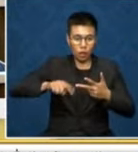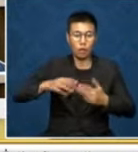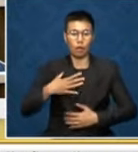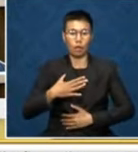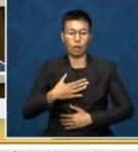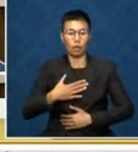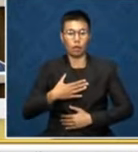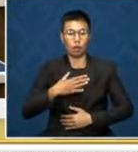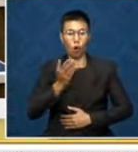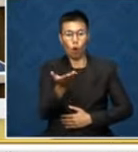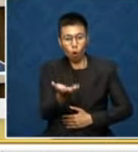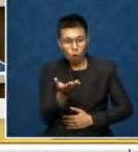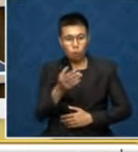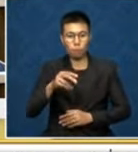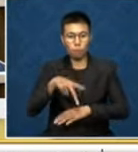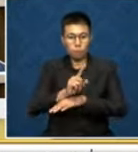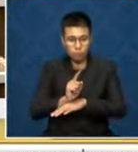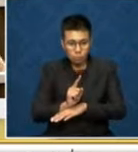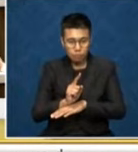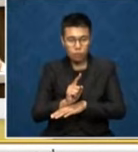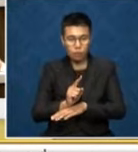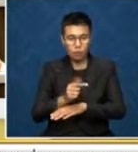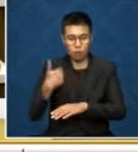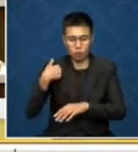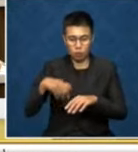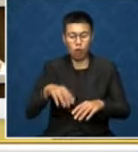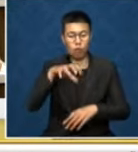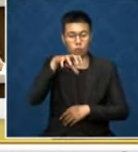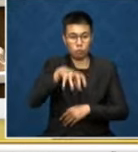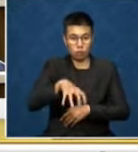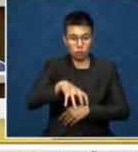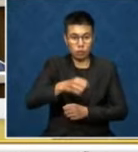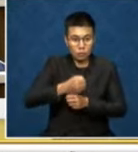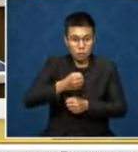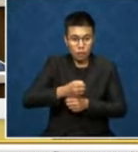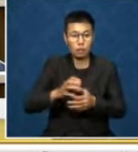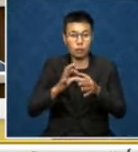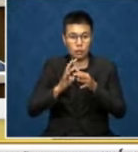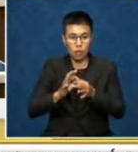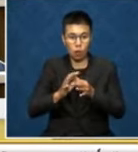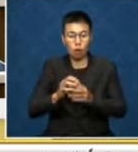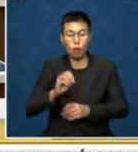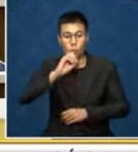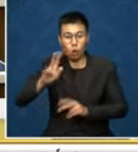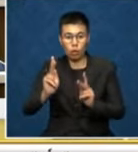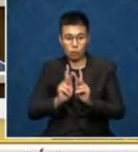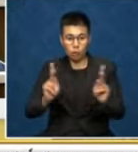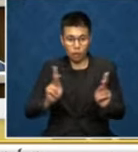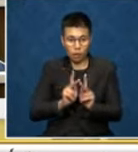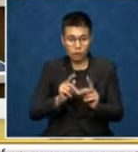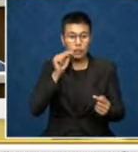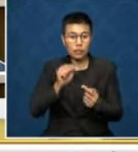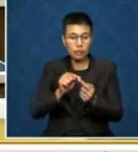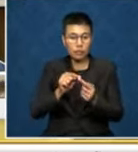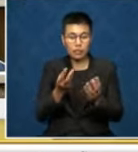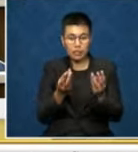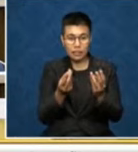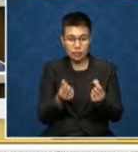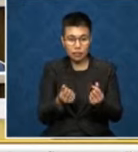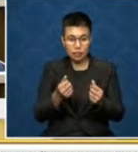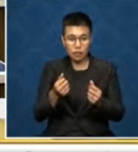านประธานได้นำเรียนหน่วยงานที่เกี่ยวข้องนะครับเพื่อแจ้งคณะกรรมการที่ดินแห่งชาติประจำจังหวัดสุราษฎร์ธ